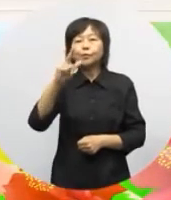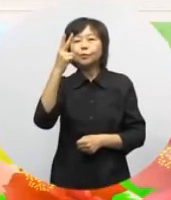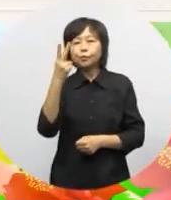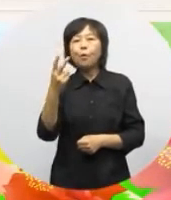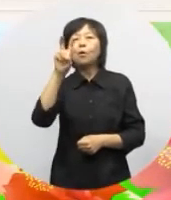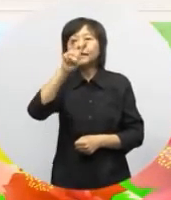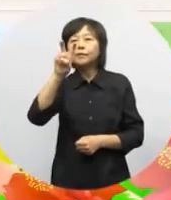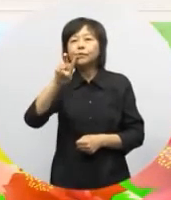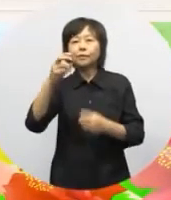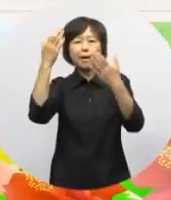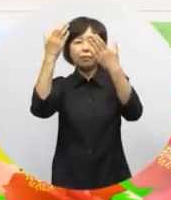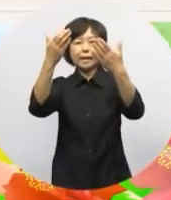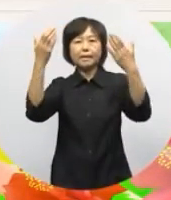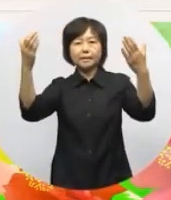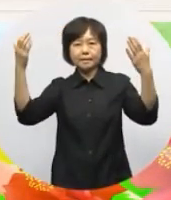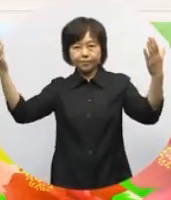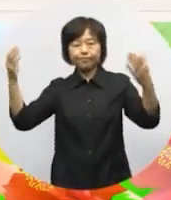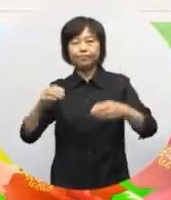展示します。